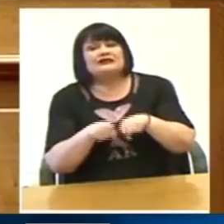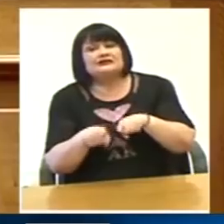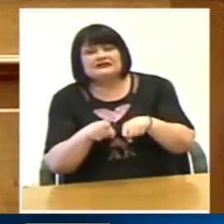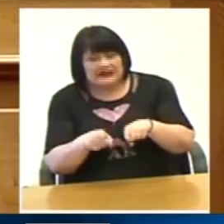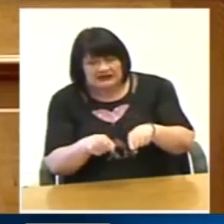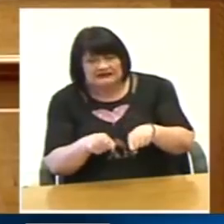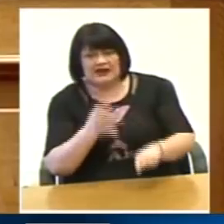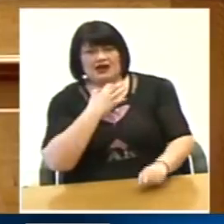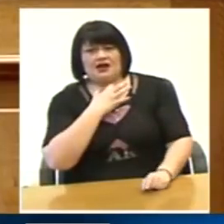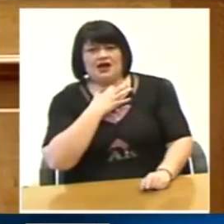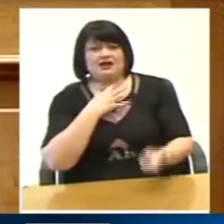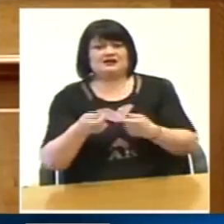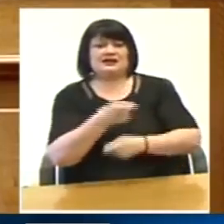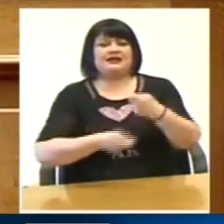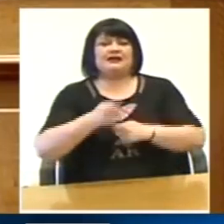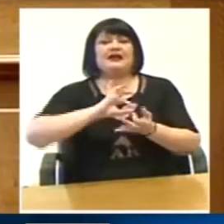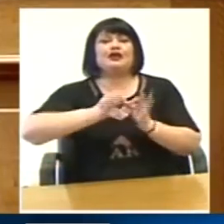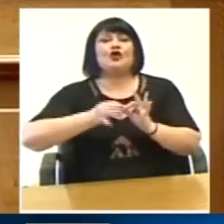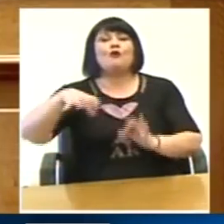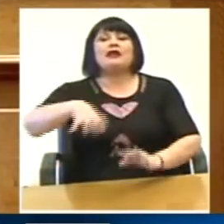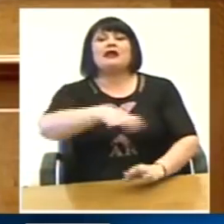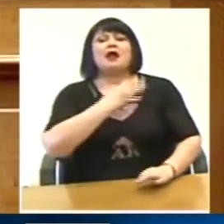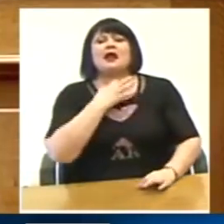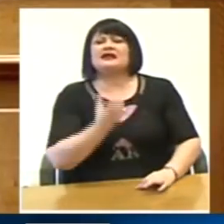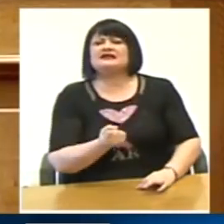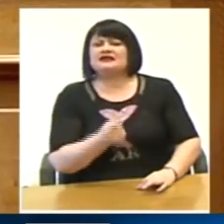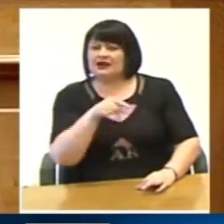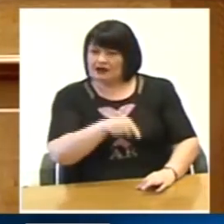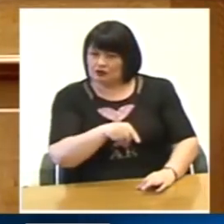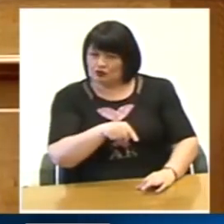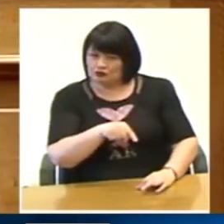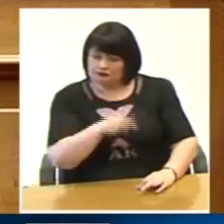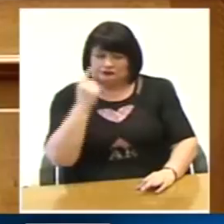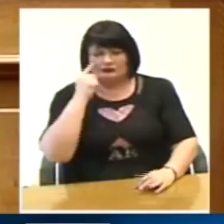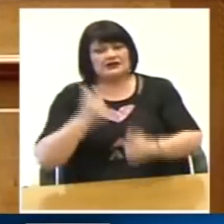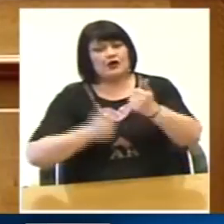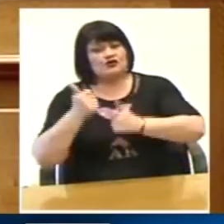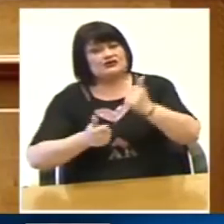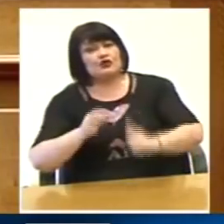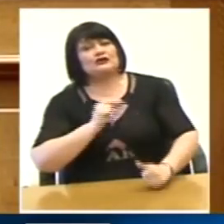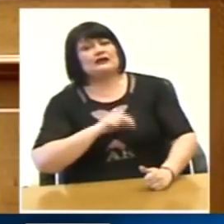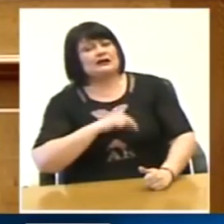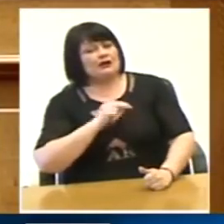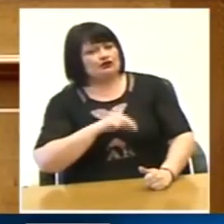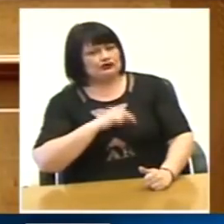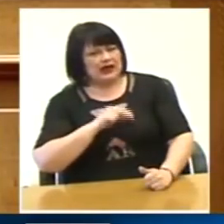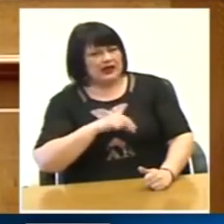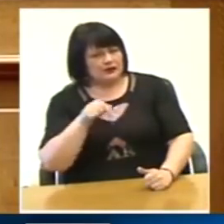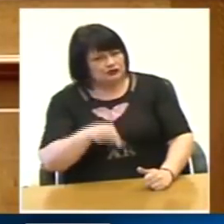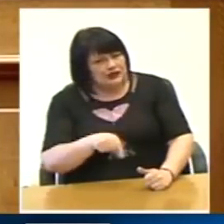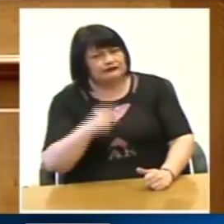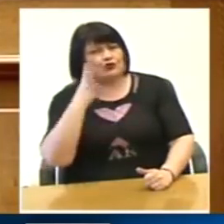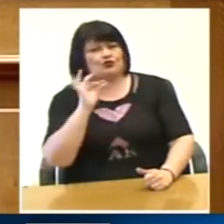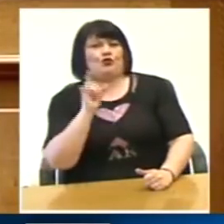τις ανάγκες των επιχειρηματικών ομίλων. Η ανταγωνιστικότητα και η κερδοφορία τους είναι ακριβώς η